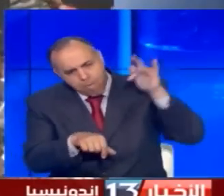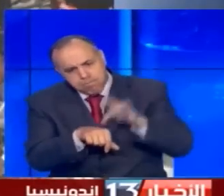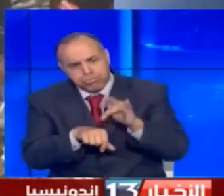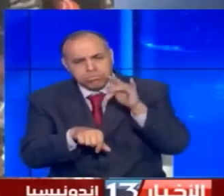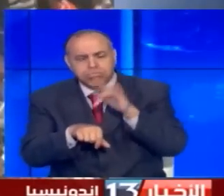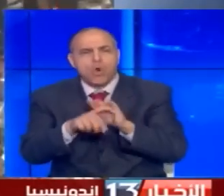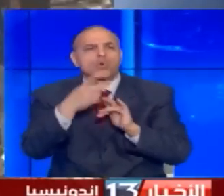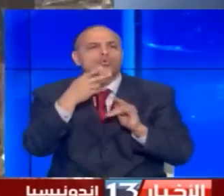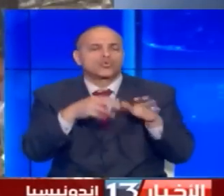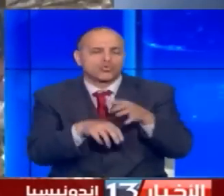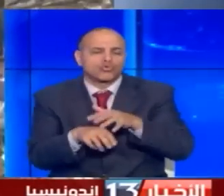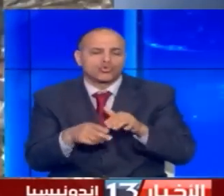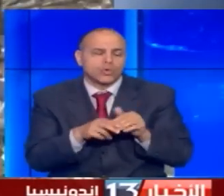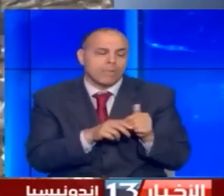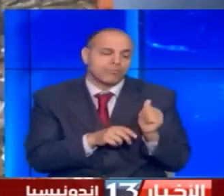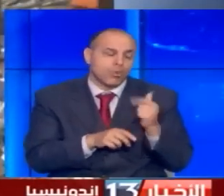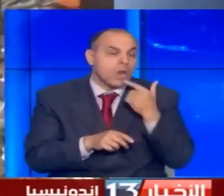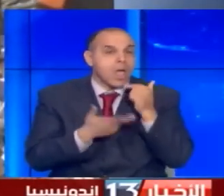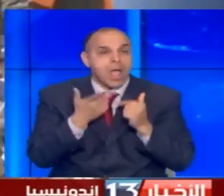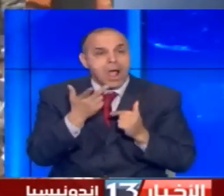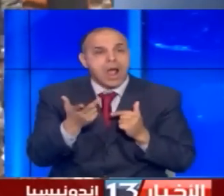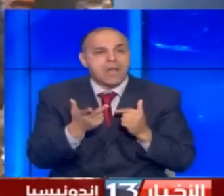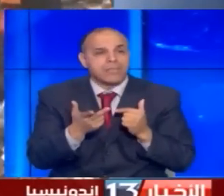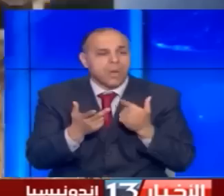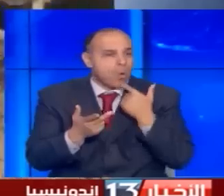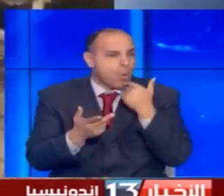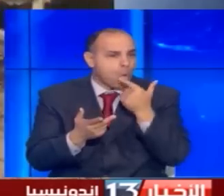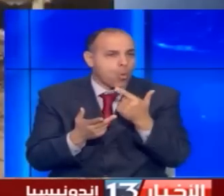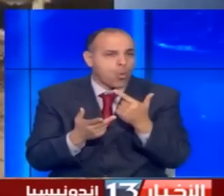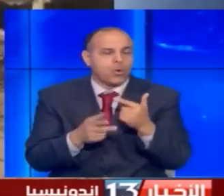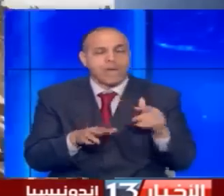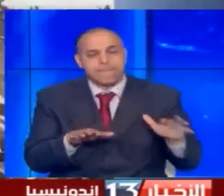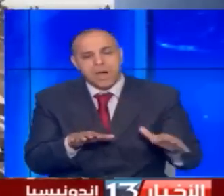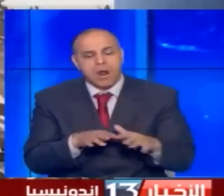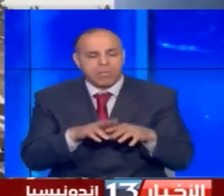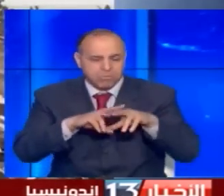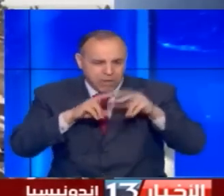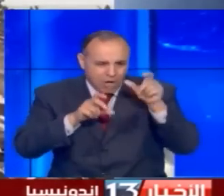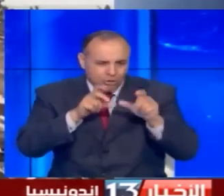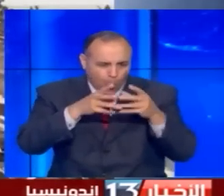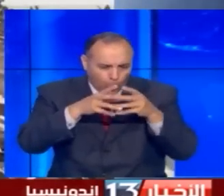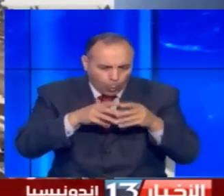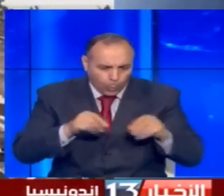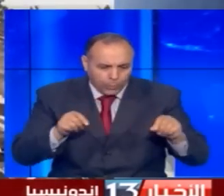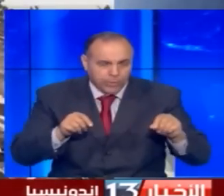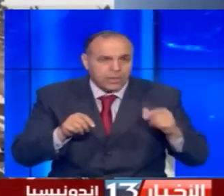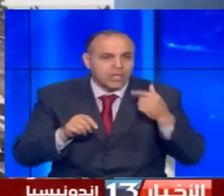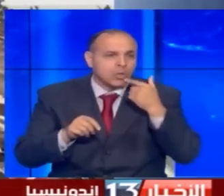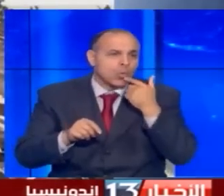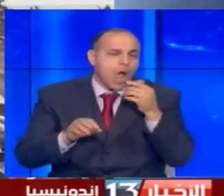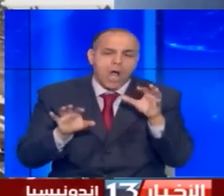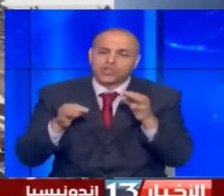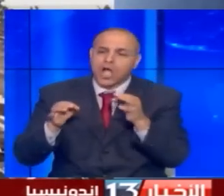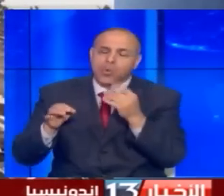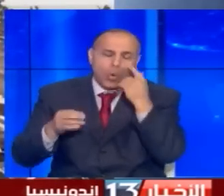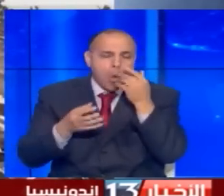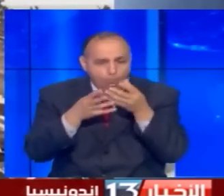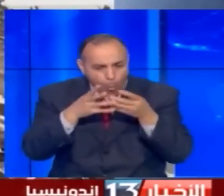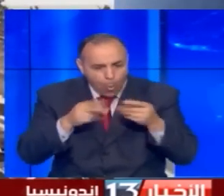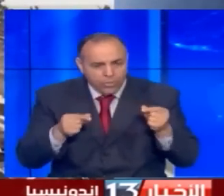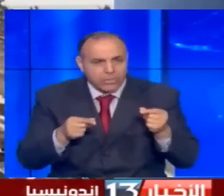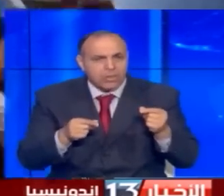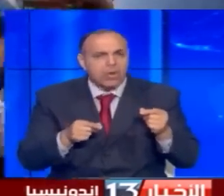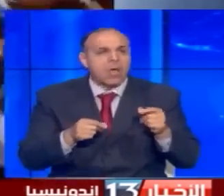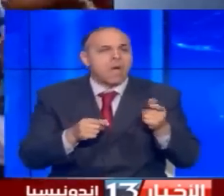جاوا وسومطرة السبت الماضي. فمع تواصل عملية البحث عن المفقودين الذين يعدون بالعشرات